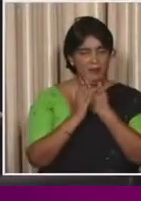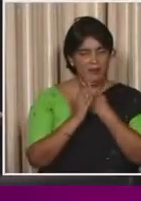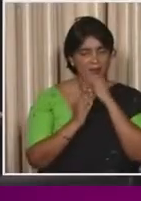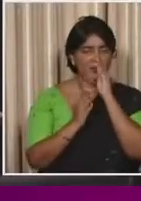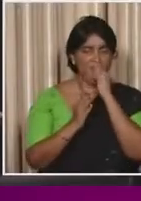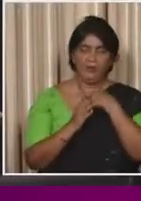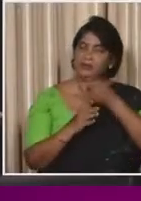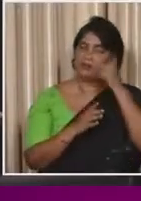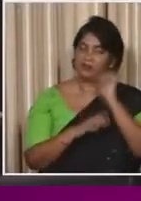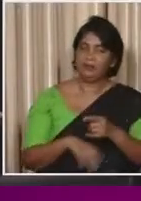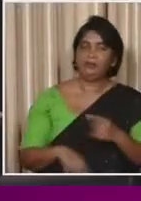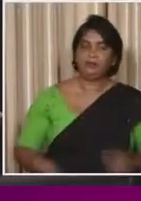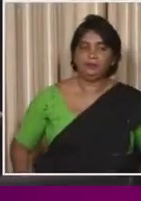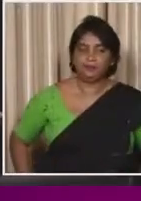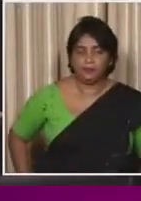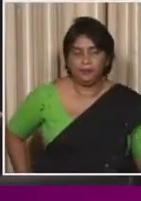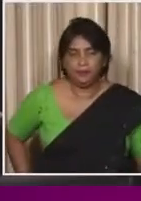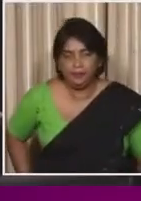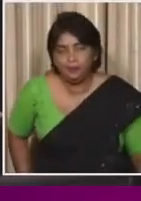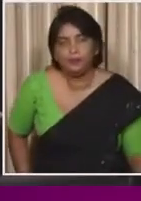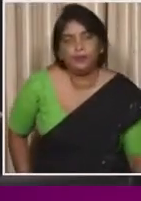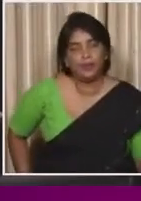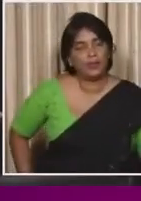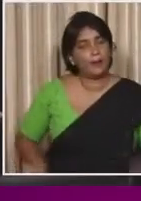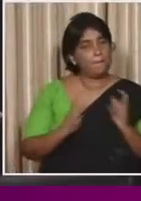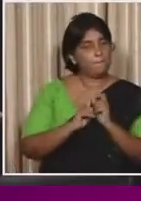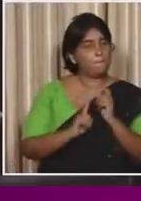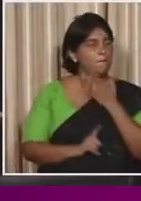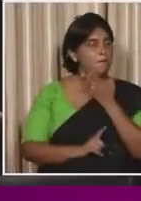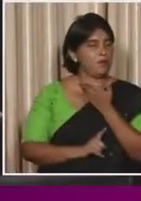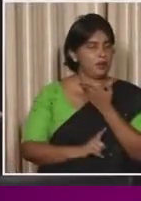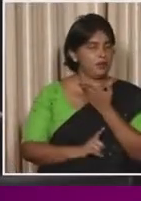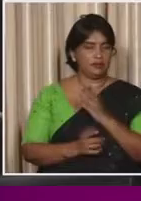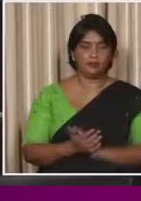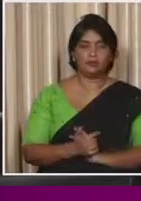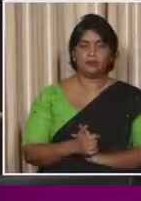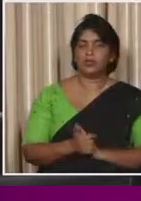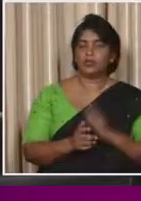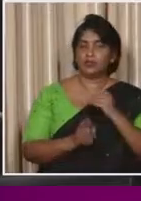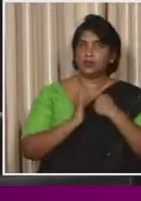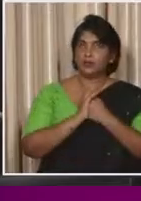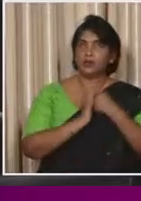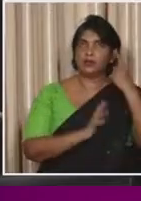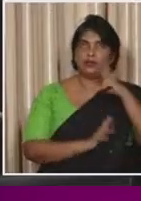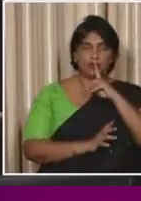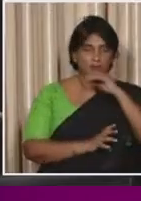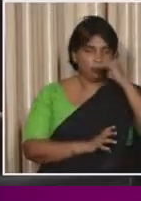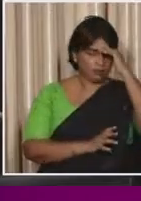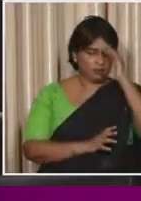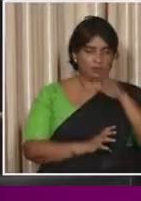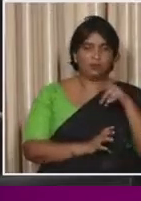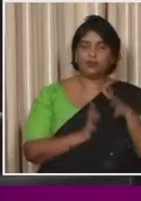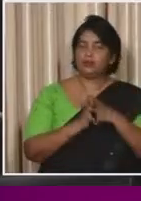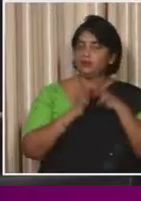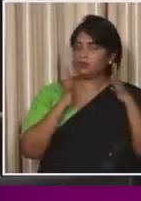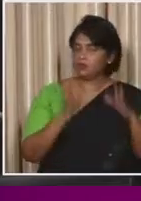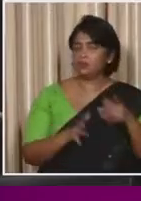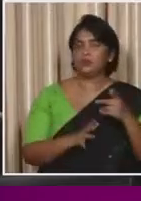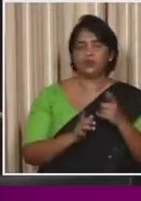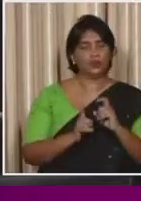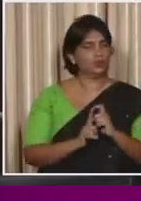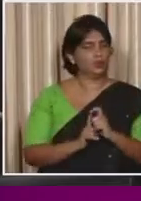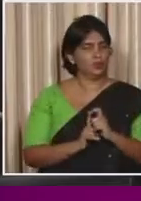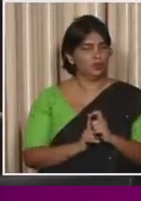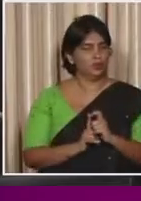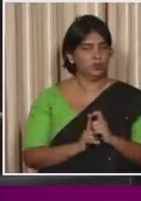இதே நேரம் இங்கு உரையாற்றிய பாராளுமன்ற உறுப்பினர் எம்.ஏ. சுமந்திரன், A very serious issue